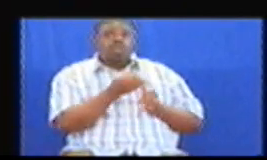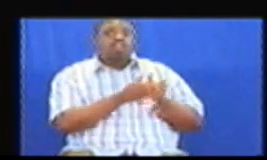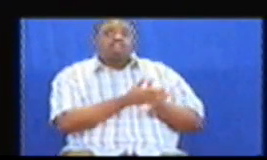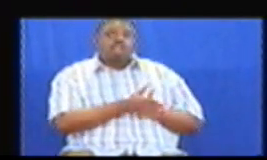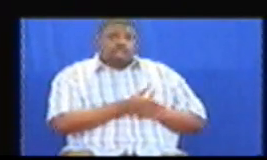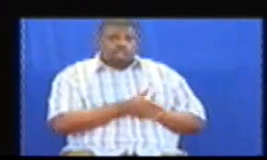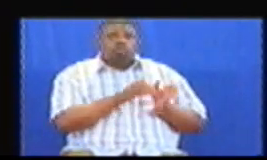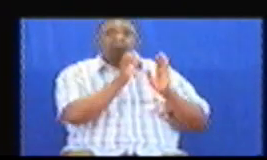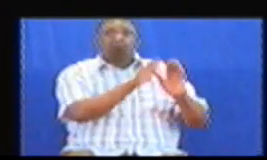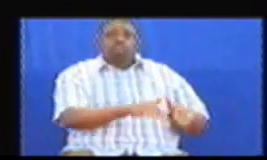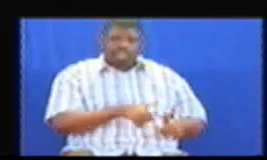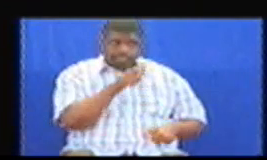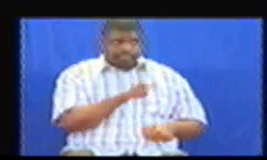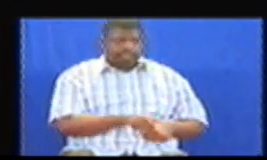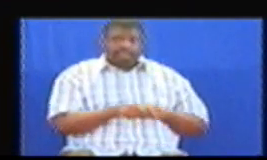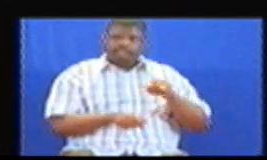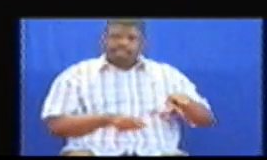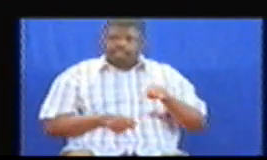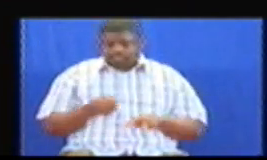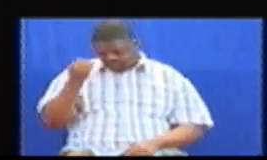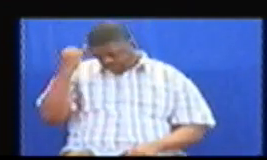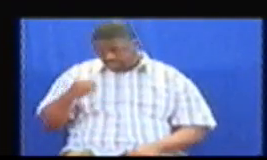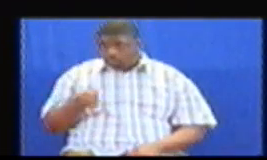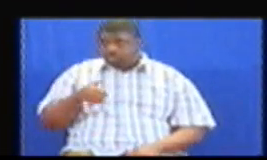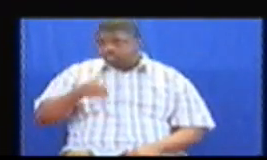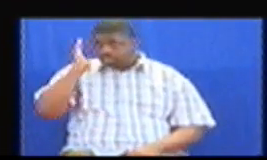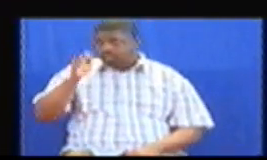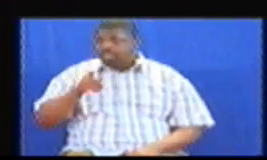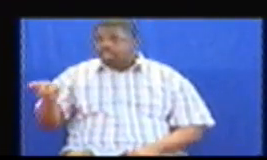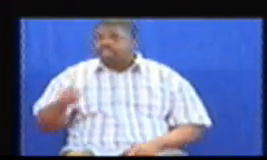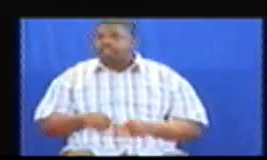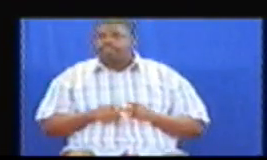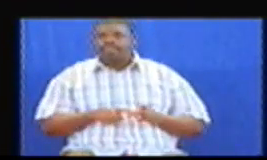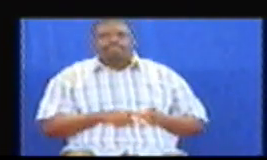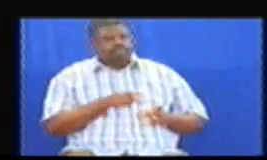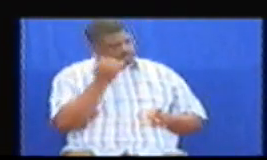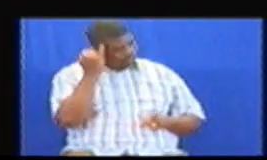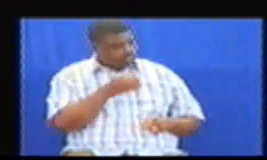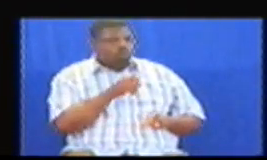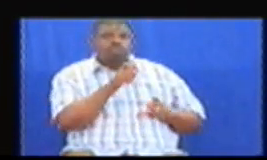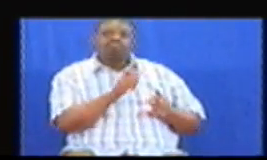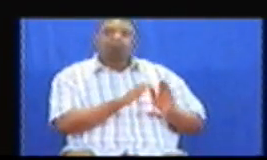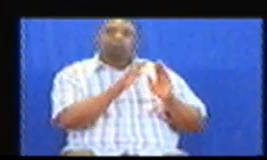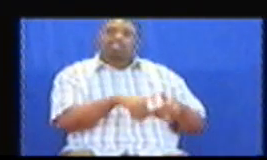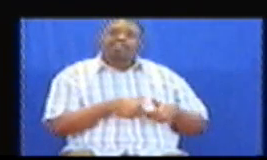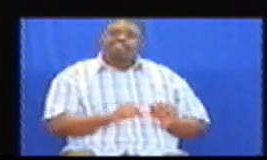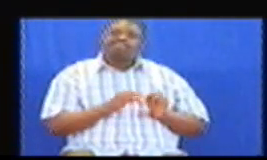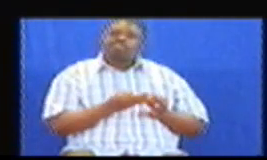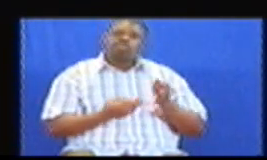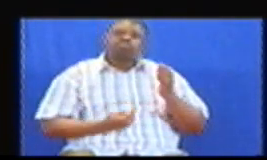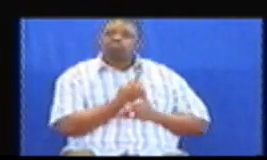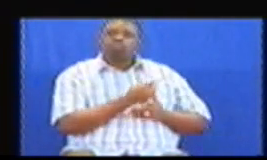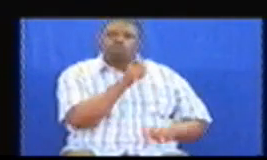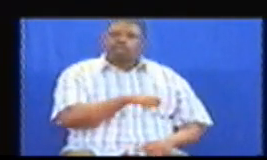wabunge. Kwa hiyo ningependa kulishauri bunge na kuishauri serikali waone ni kwa jinsi gani tunaweza tukawatoa hawa watu na tukaweka